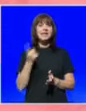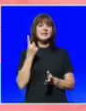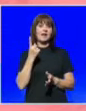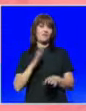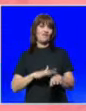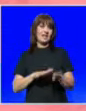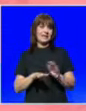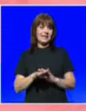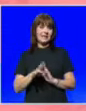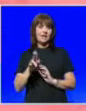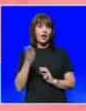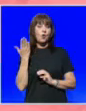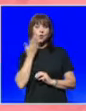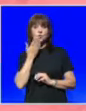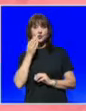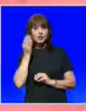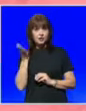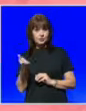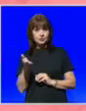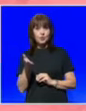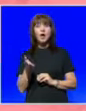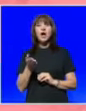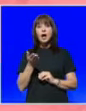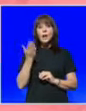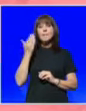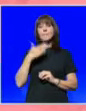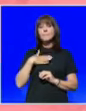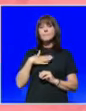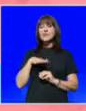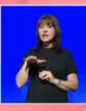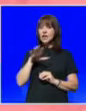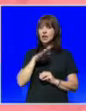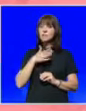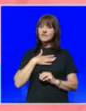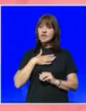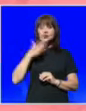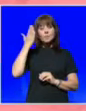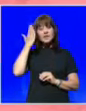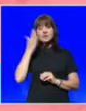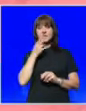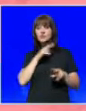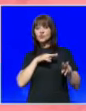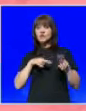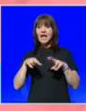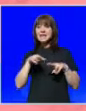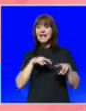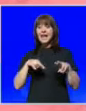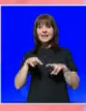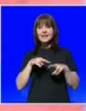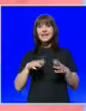училищата. Регионалните управления по образованието също следят за различните дейности, включително извънкласни дейности, които